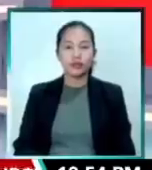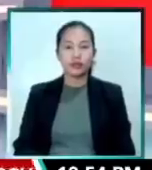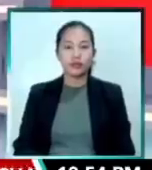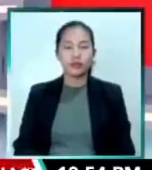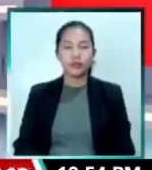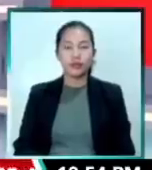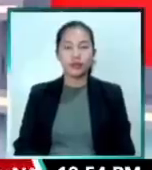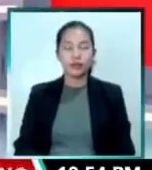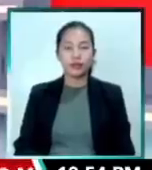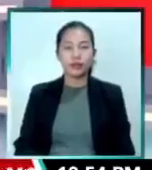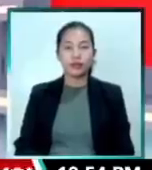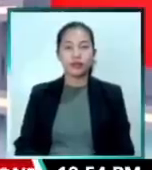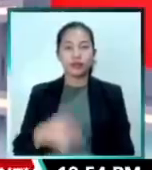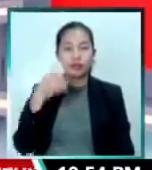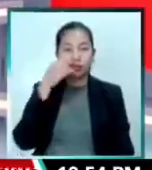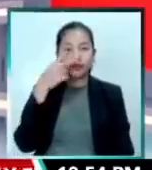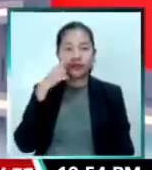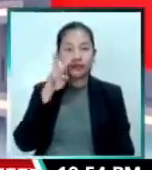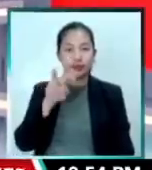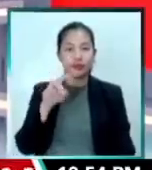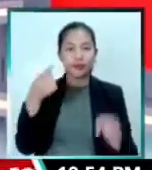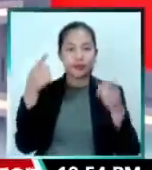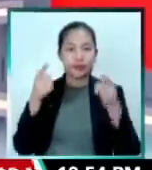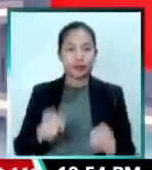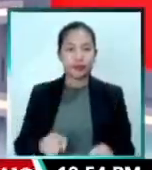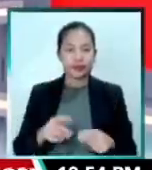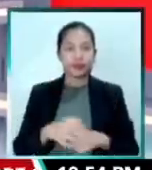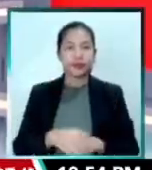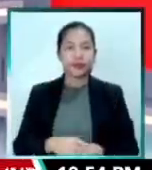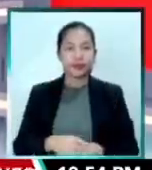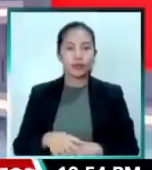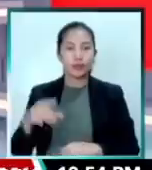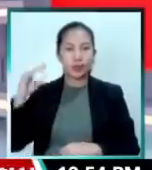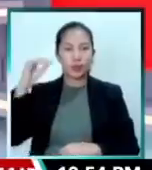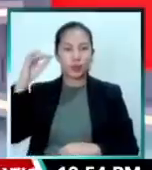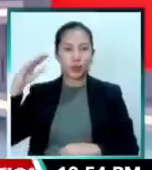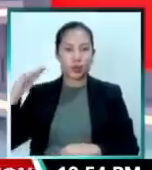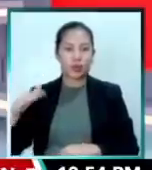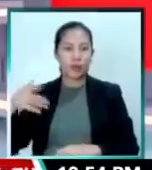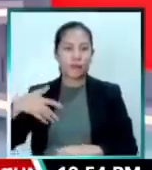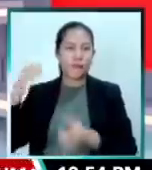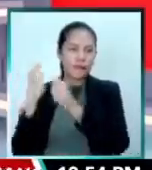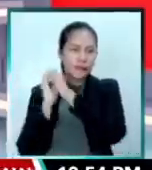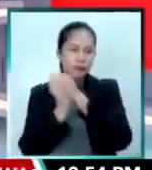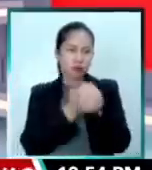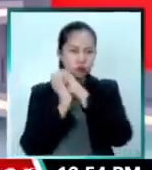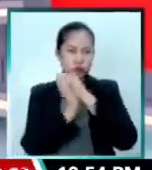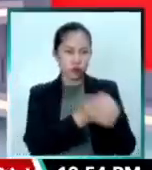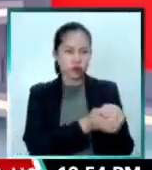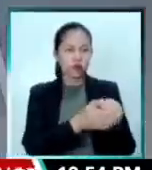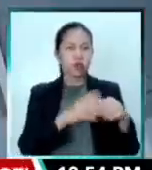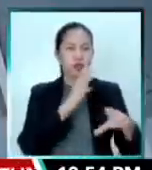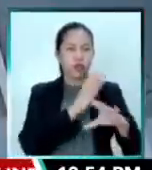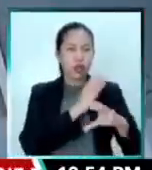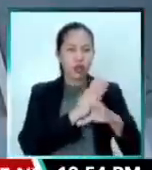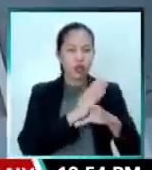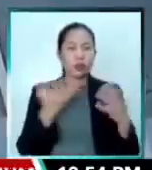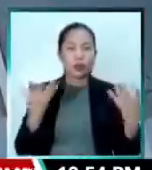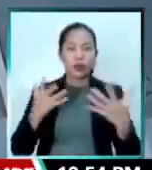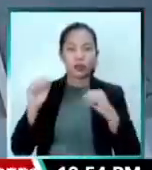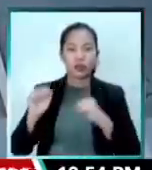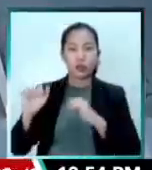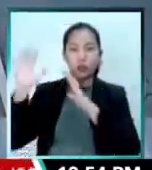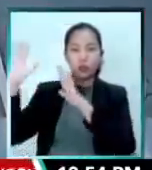Nahuli ka mang pangahambas ng isang wiper boy sa isang sasakyan sa Antipolo. May report si Chino Gaston.